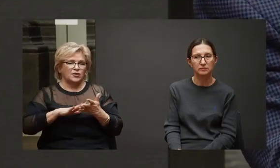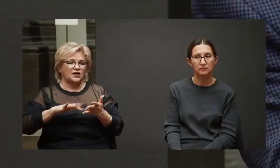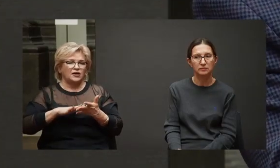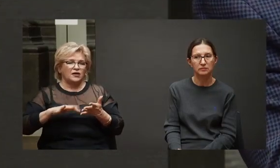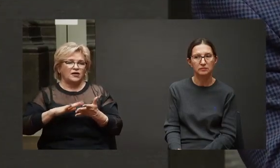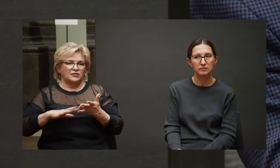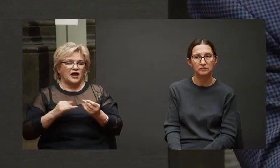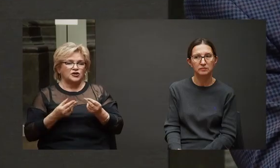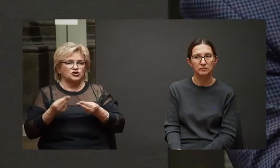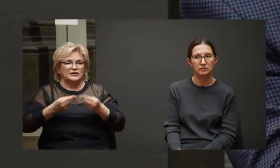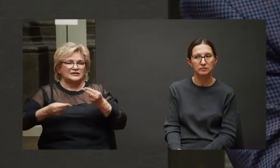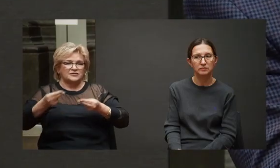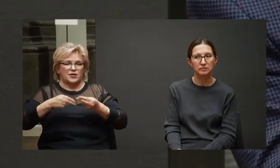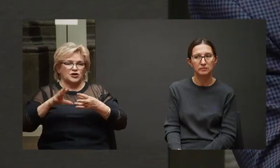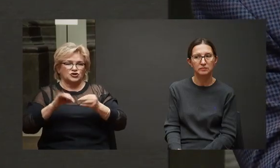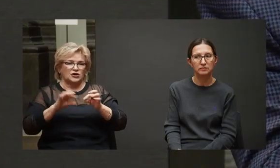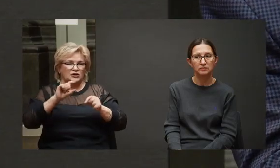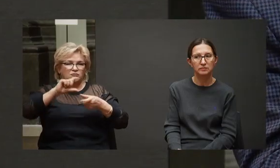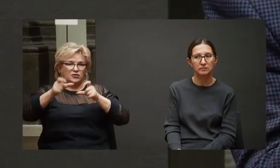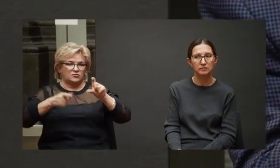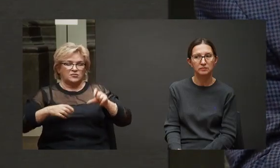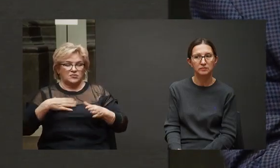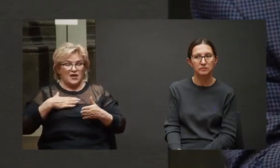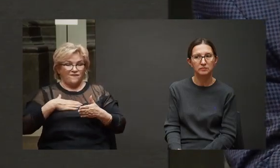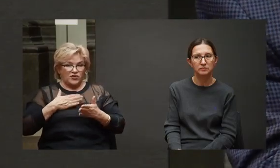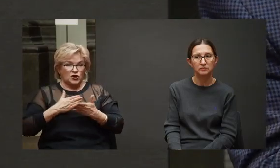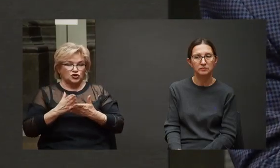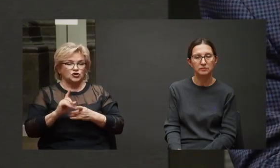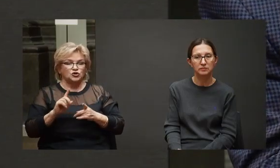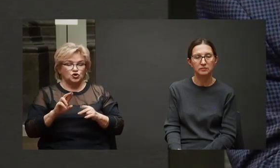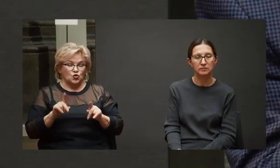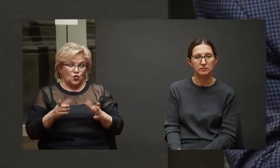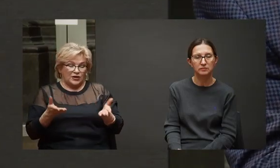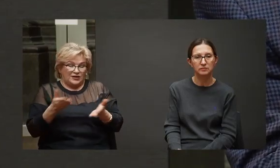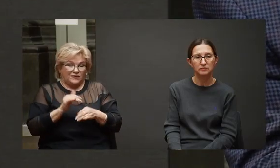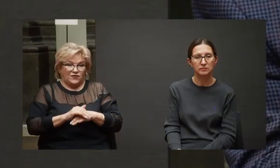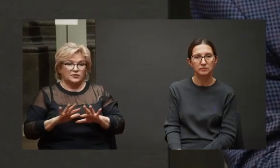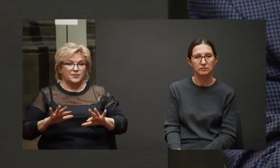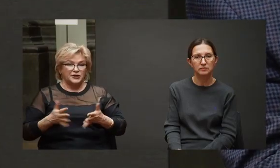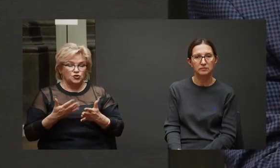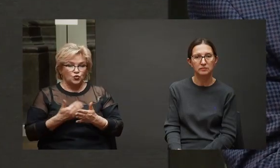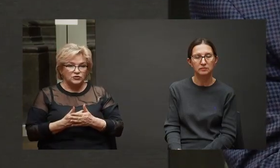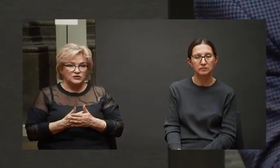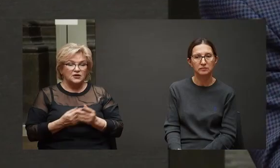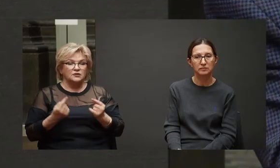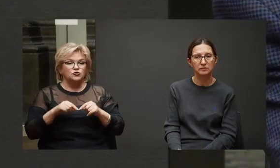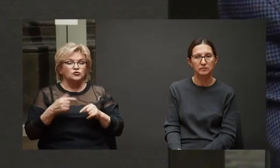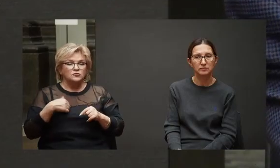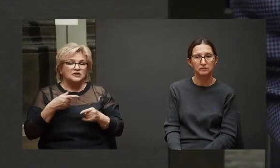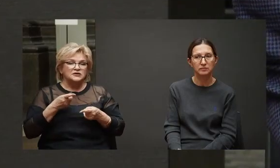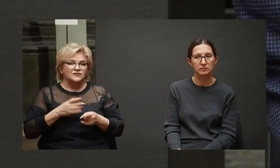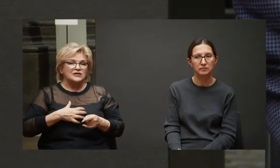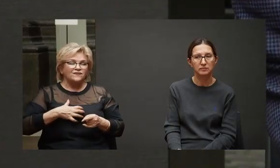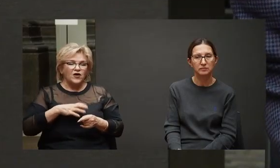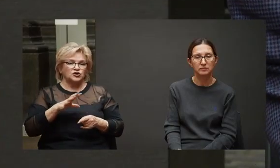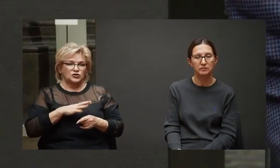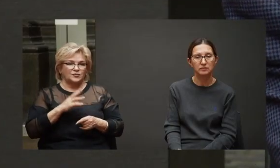этими изображениями в наших собственных целях, что очевидно и происходит. Вот тут мне действительно важна была